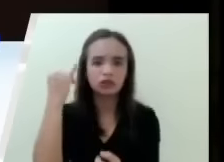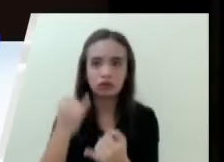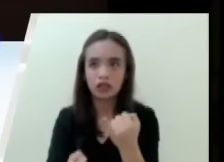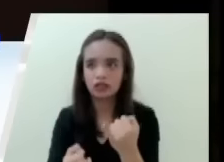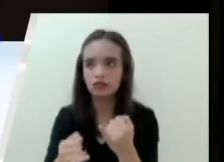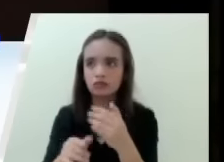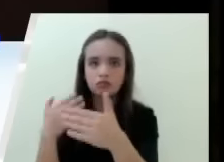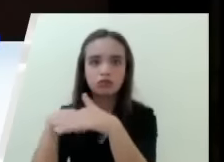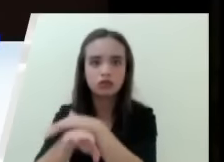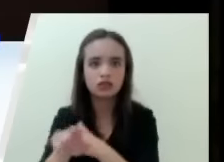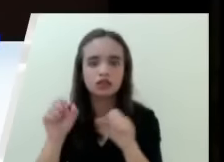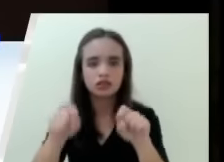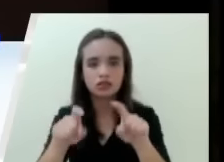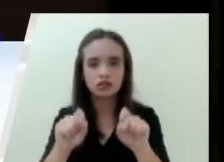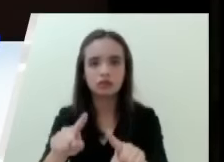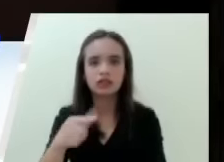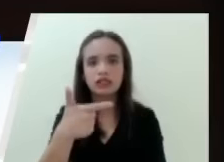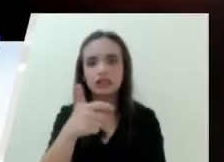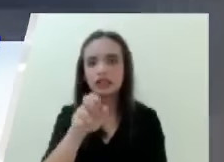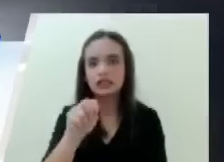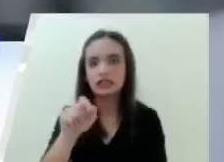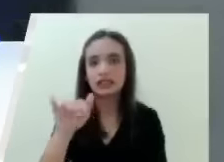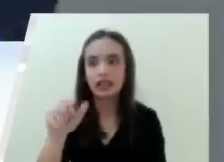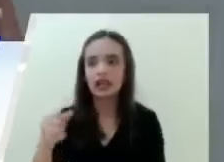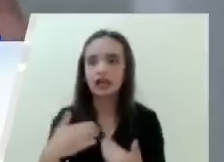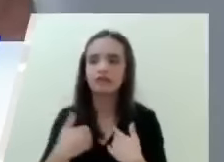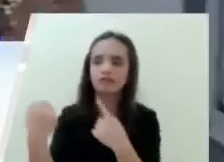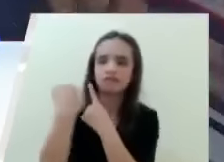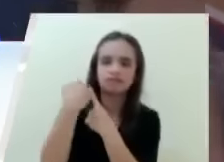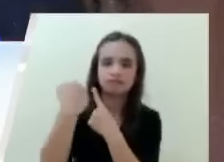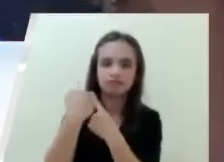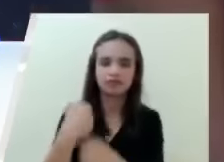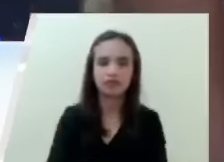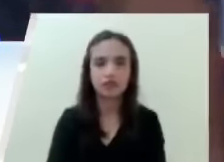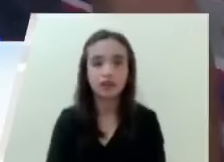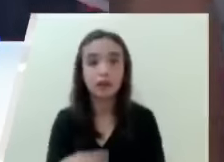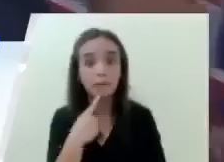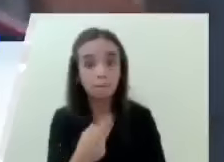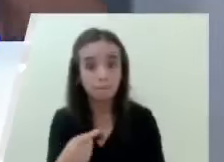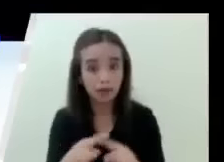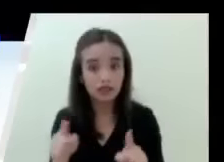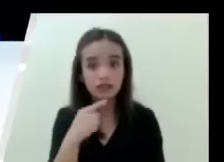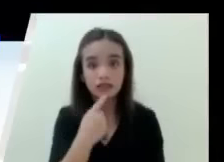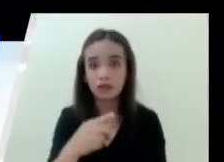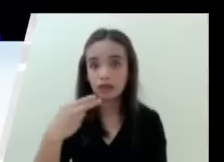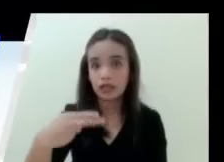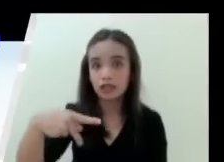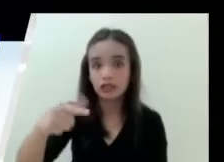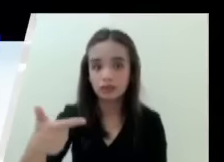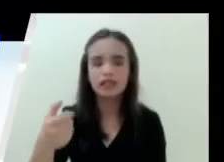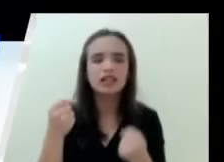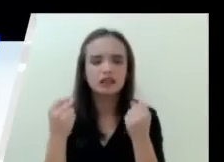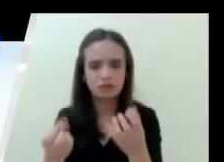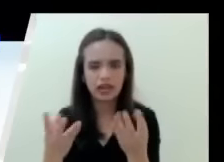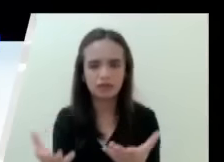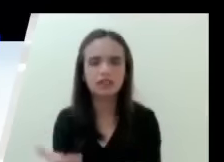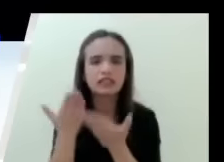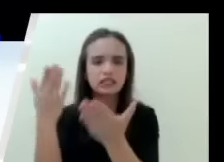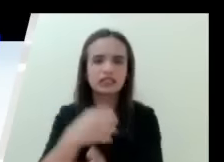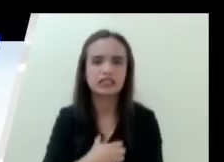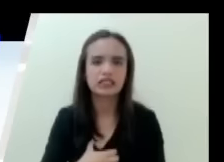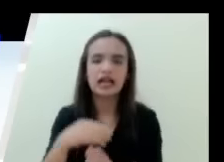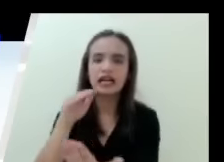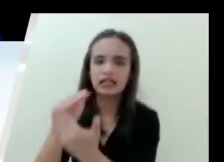General Trias na may bumugbog po sa akin doon. Pero ayon sa HPG, marami lang nagain ng reklamo laban sa suspect. Sa